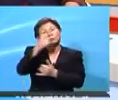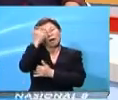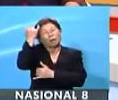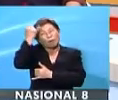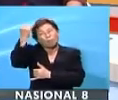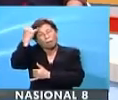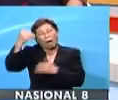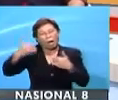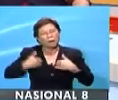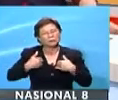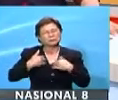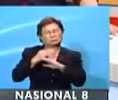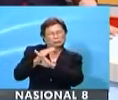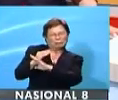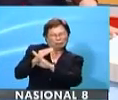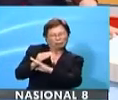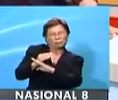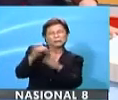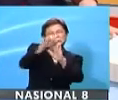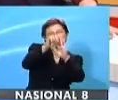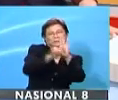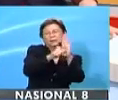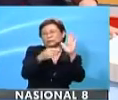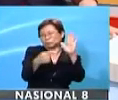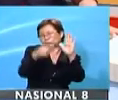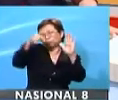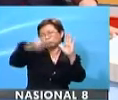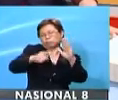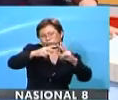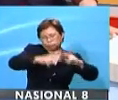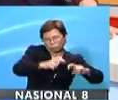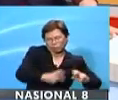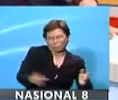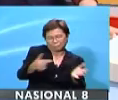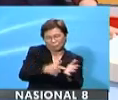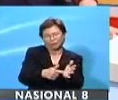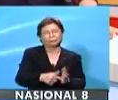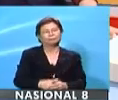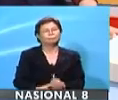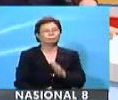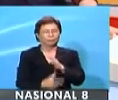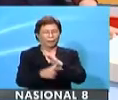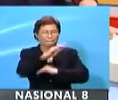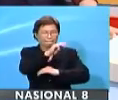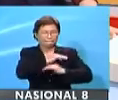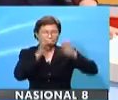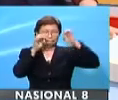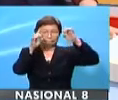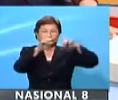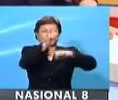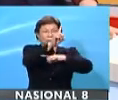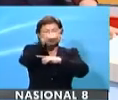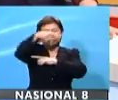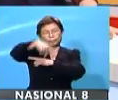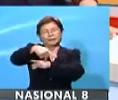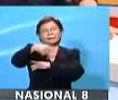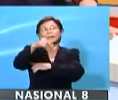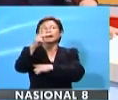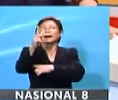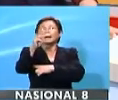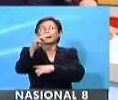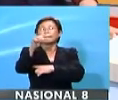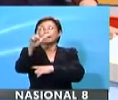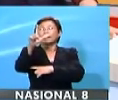terdapat beberapa kekangan syarat tersebut kini perlu dikaji semula. Menurut Timbalan Menteri Pendidikan 1P Kamala Nathan,